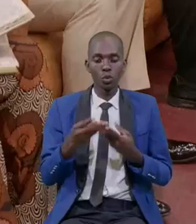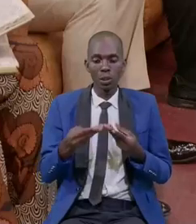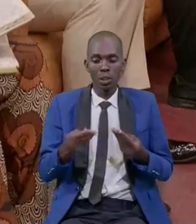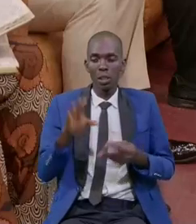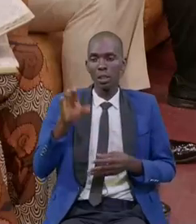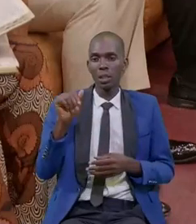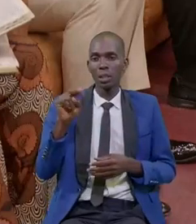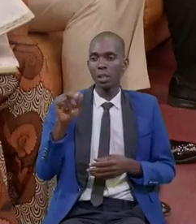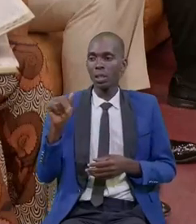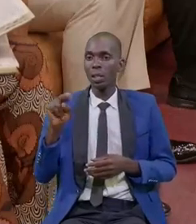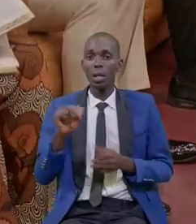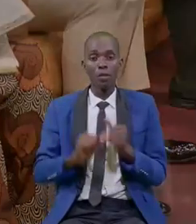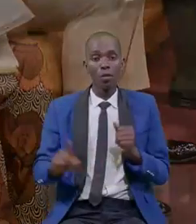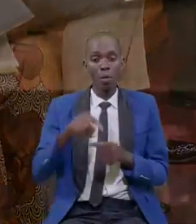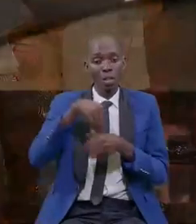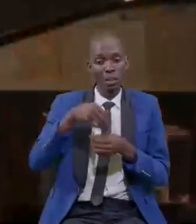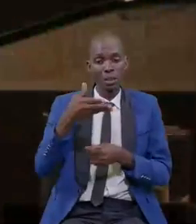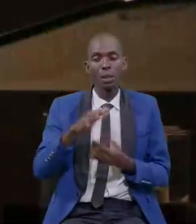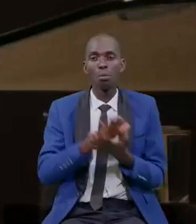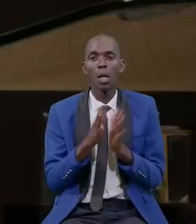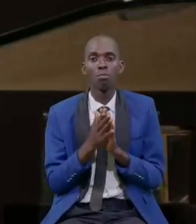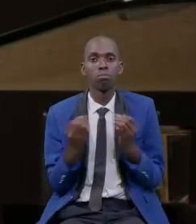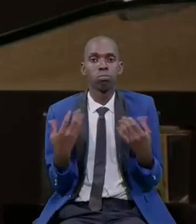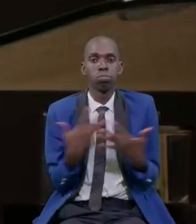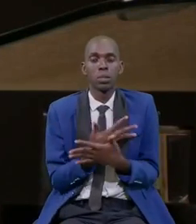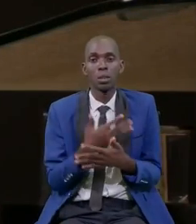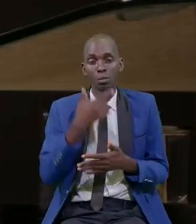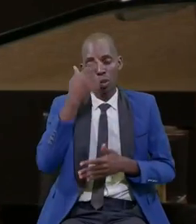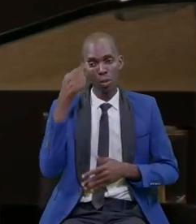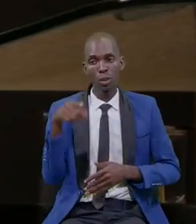monde avait peur parce qu'ils savaient que